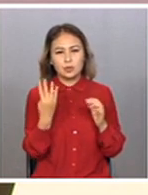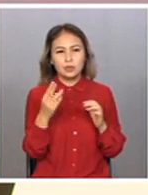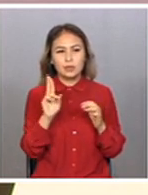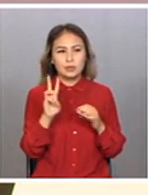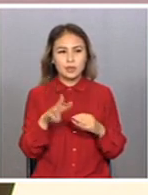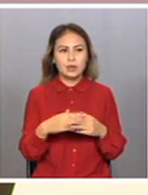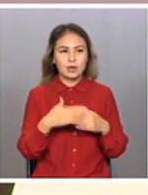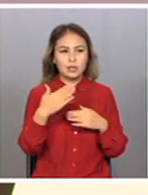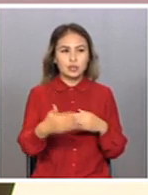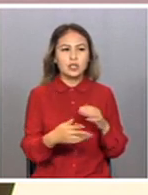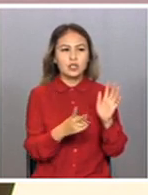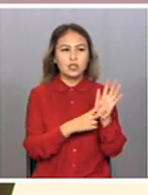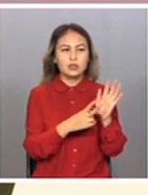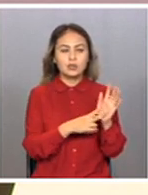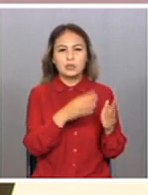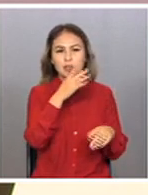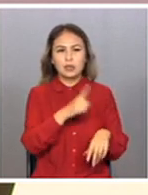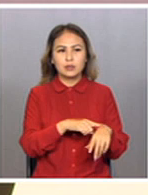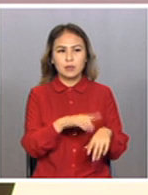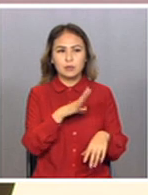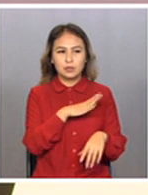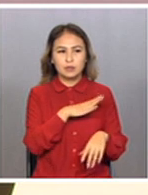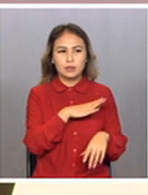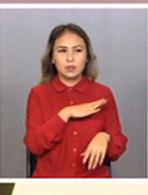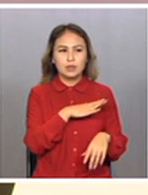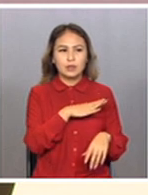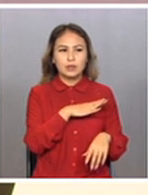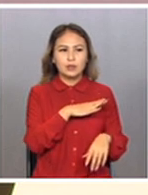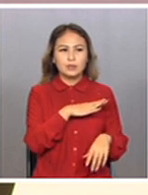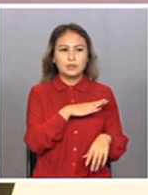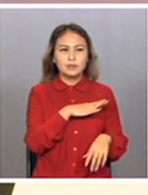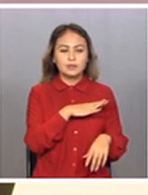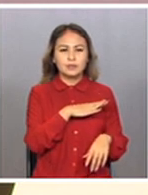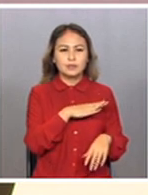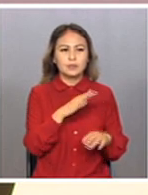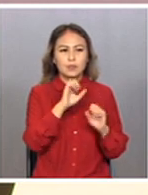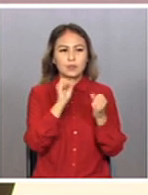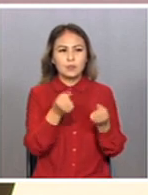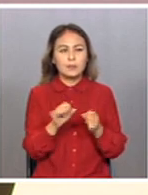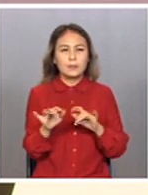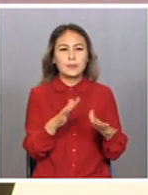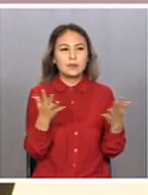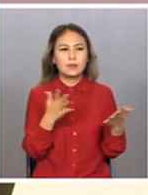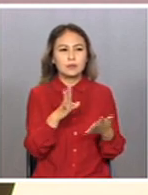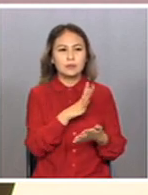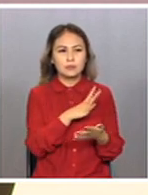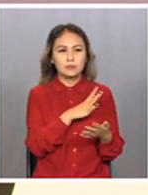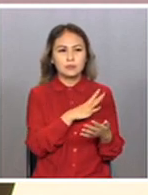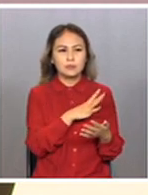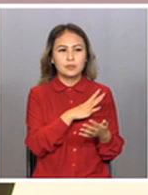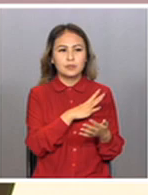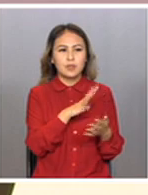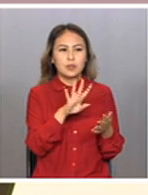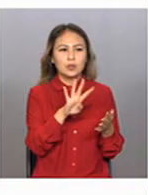арақашықтықты 7 сағатта жүріп өтті. Автокөліктің қозғалы жылдамдығын анықта.